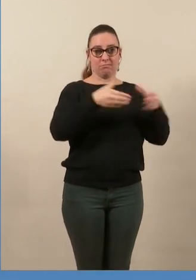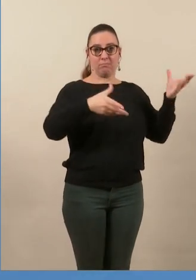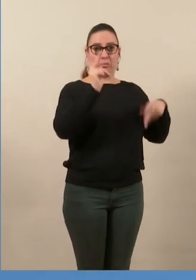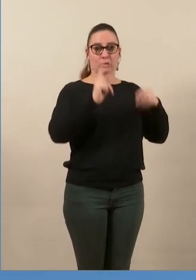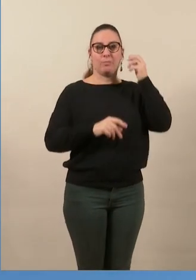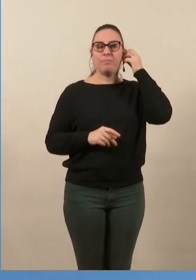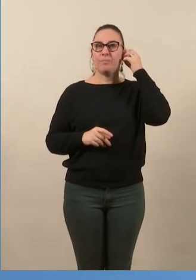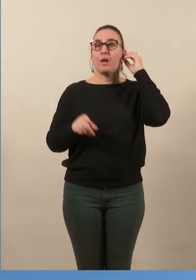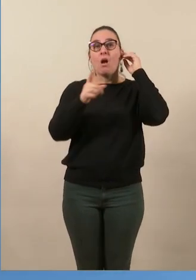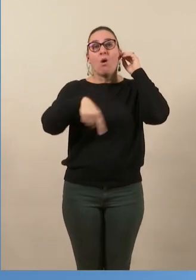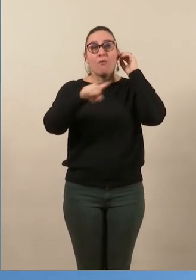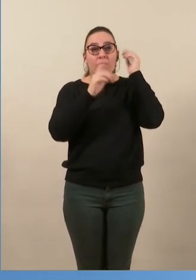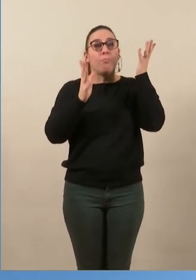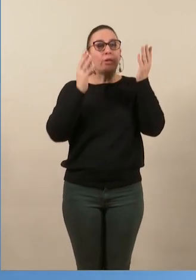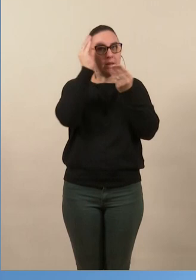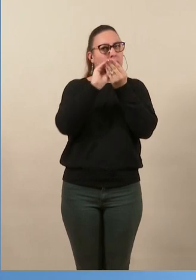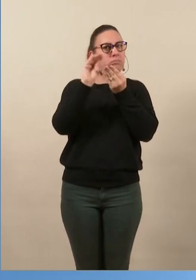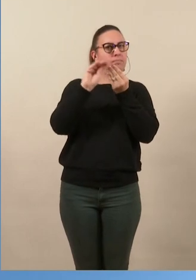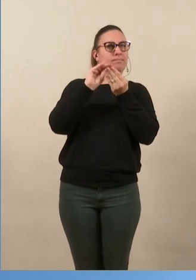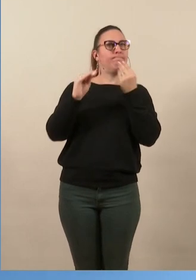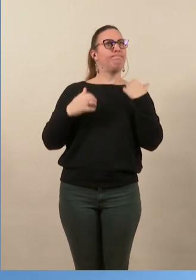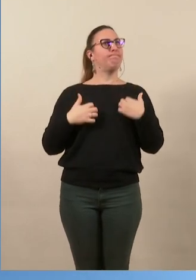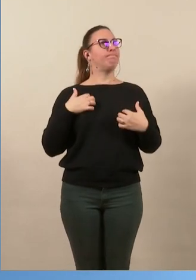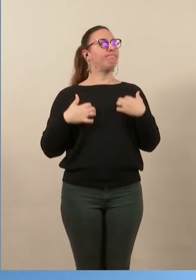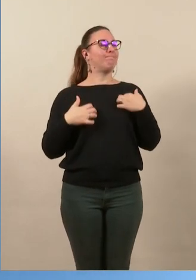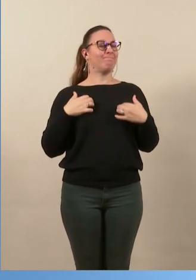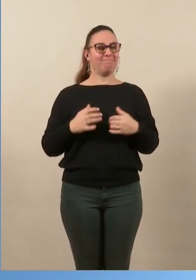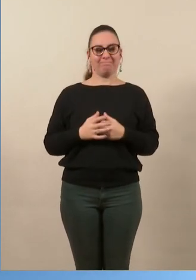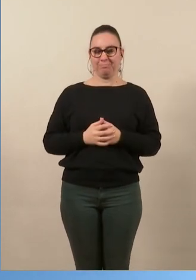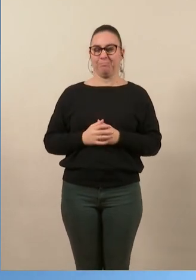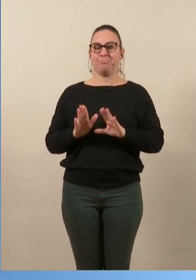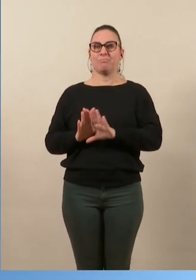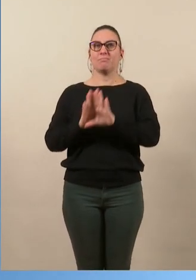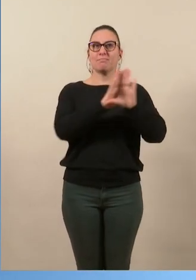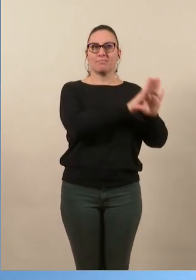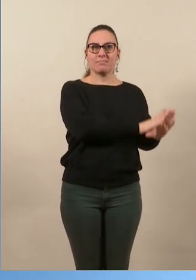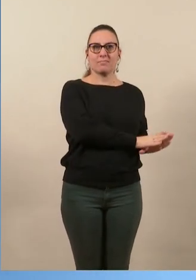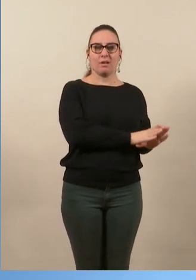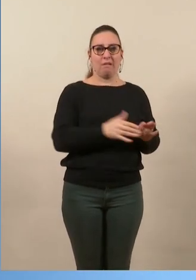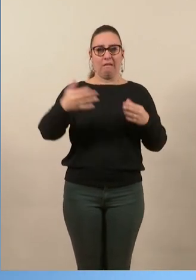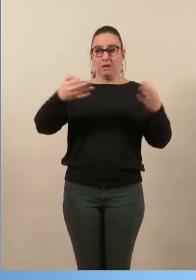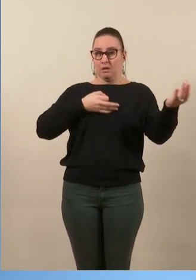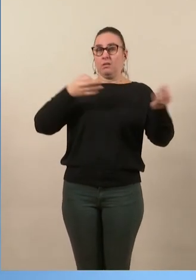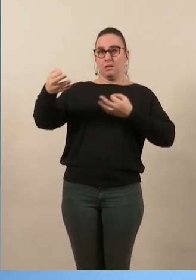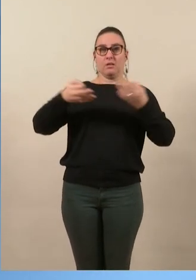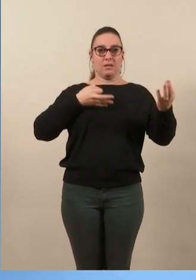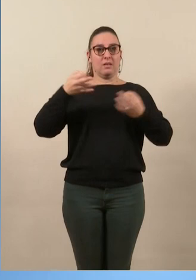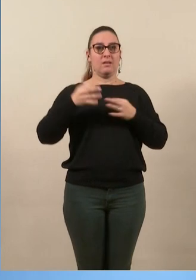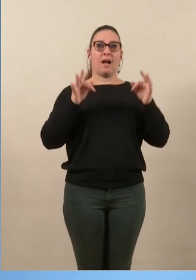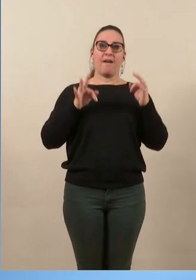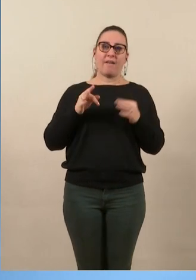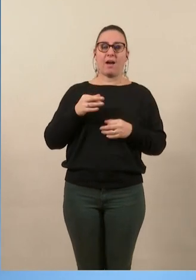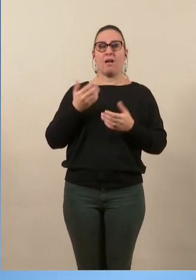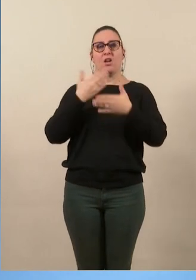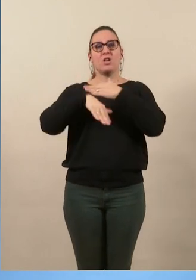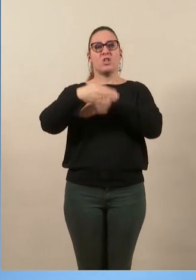ça devrait interroger tout le monde effectivement très rapidement sur parce qu'on nous a dit beaucoup de choses sur les temps conviviauxx dans les